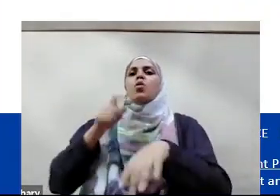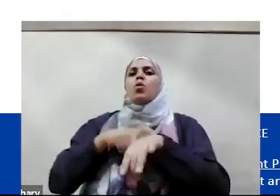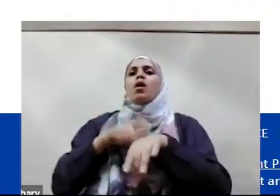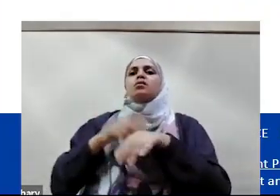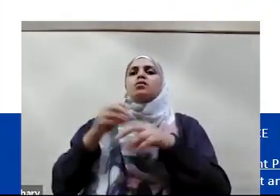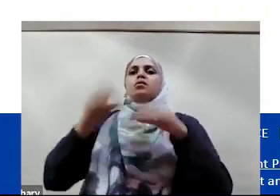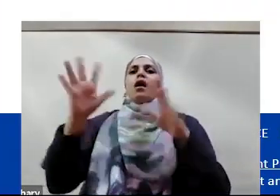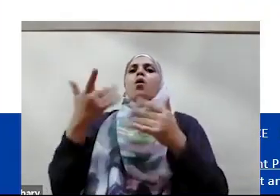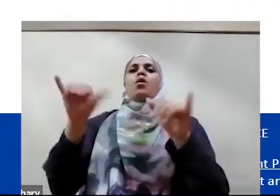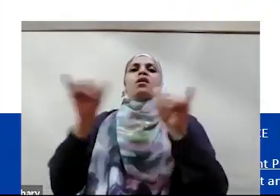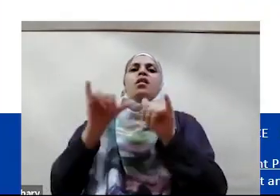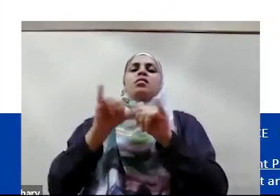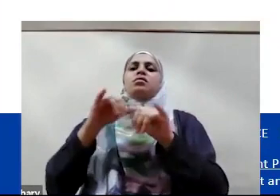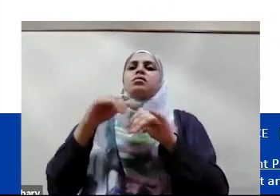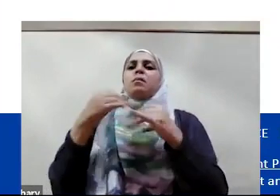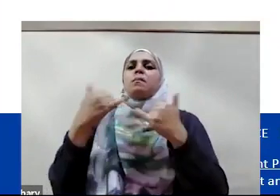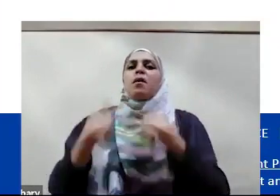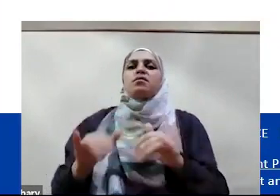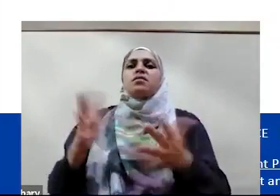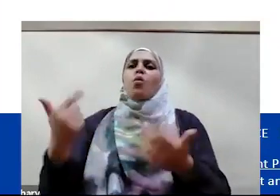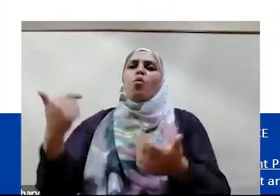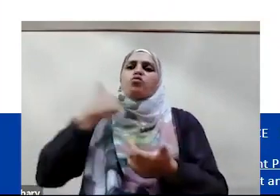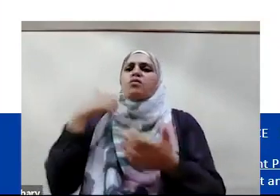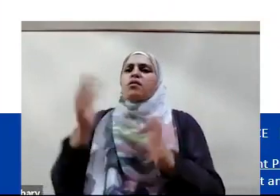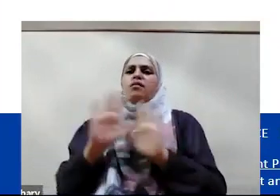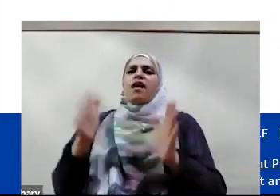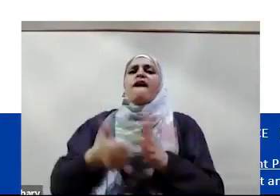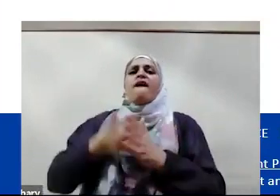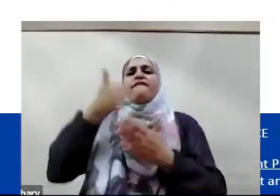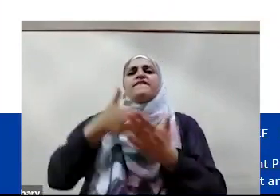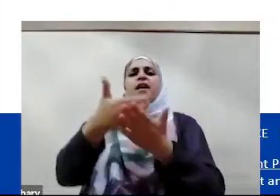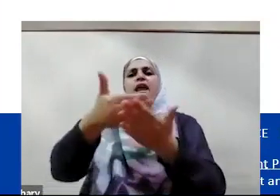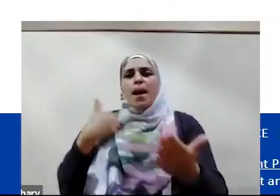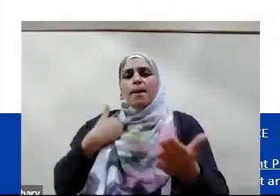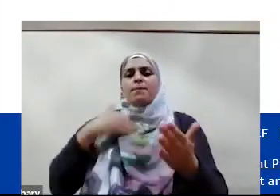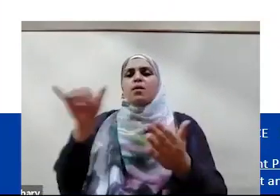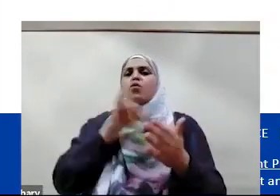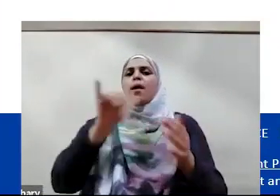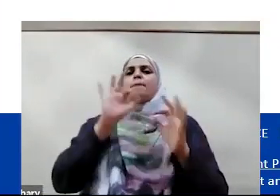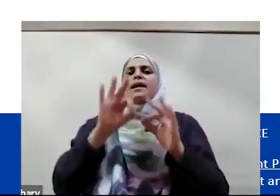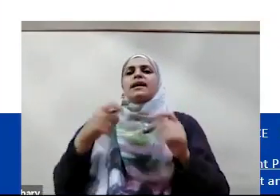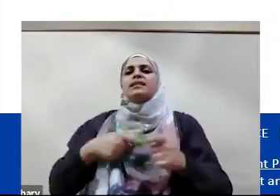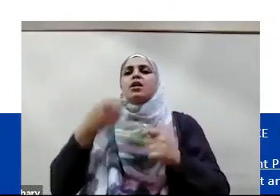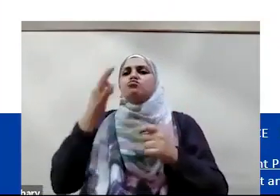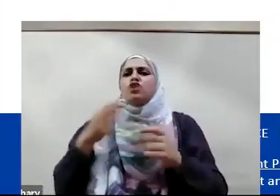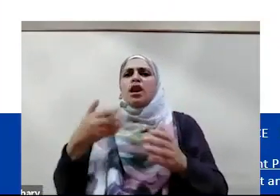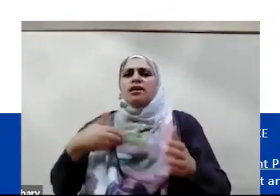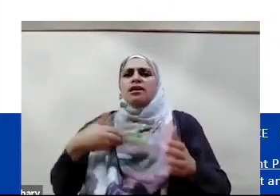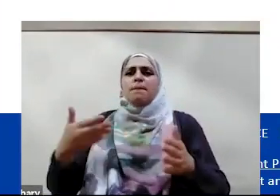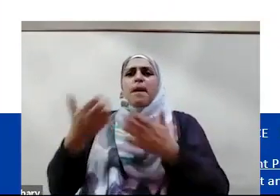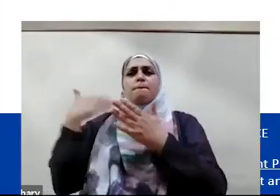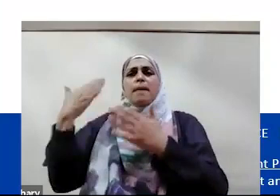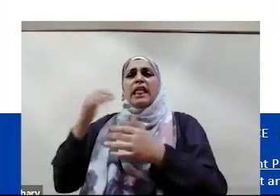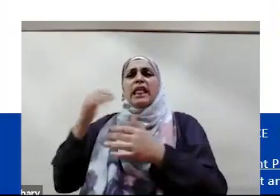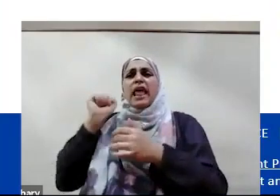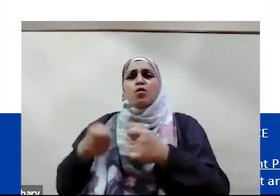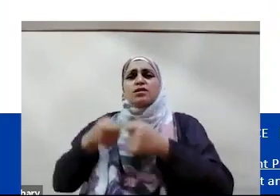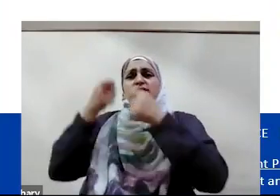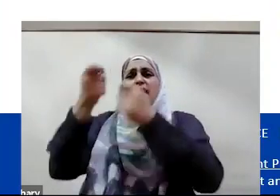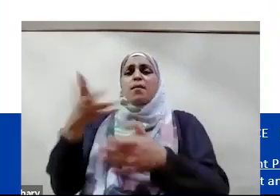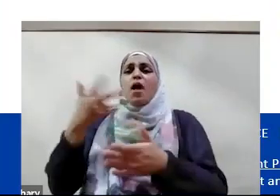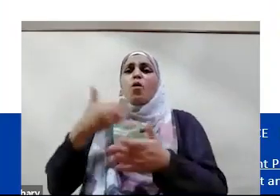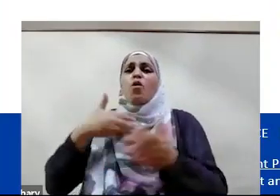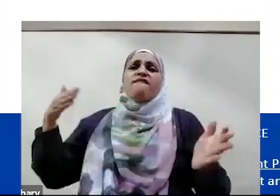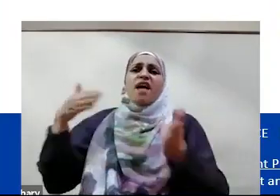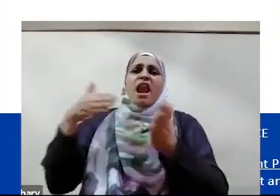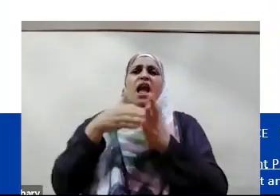اتقطع او اي حاجه كده. فنهتم جدا ان احنا مش لازم اسلم من بدري قوي، يعني اللي بيسلم في شهر